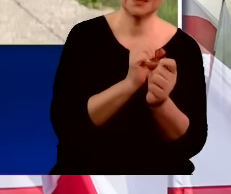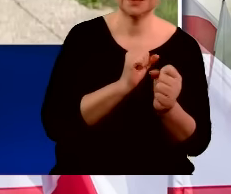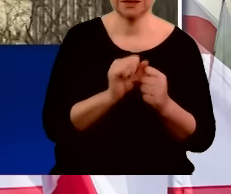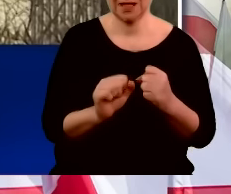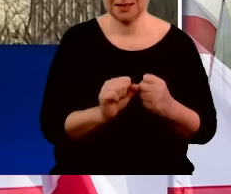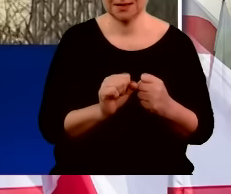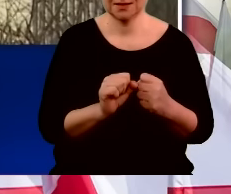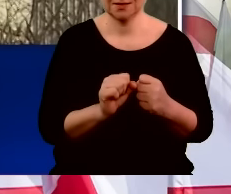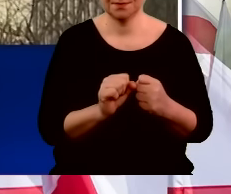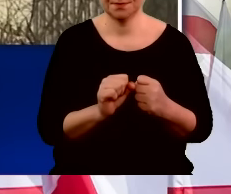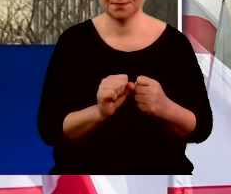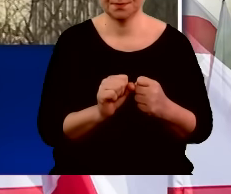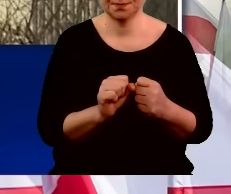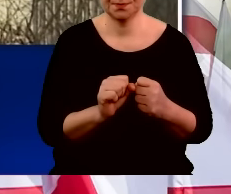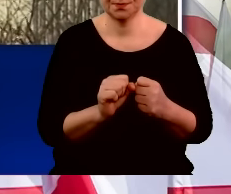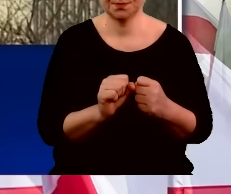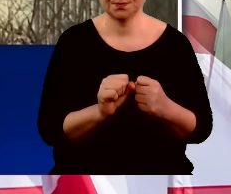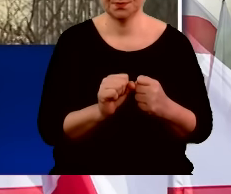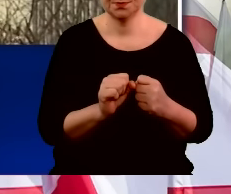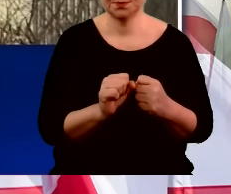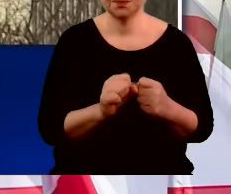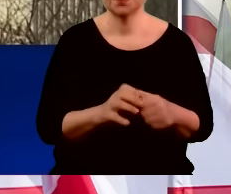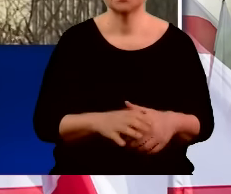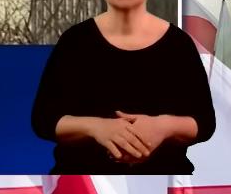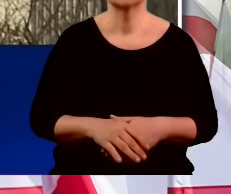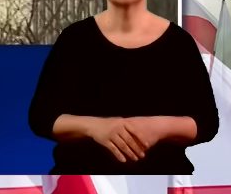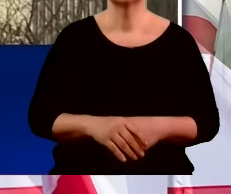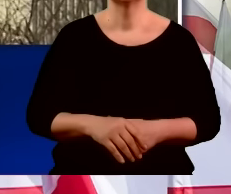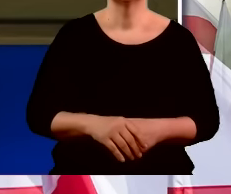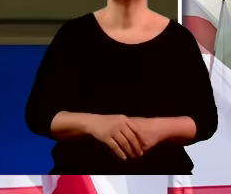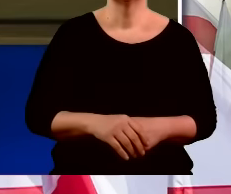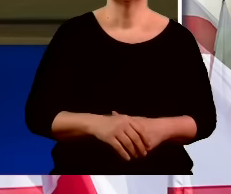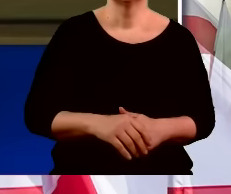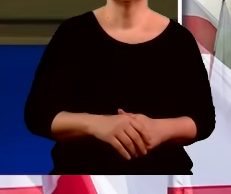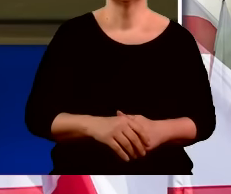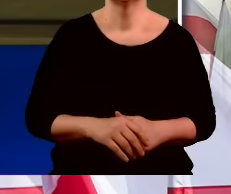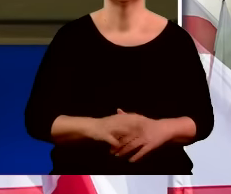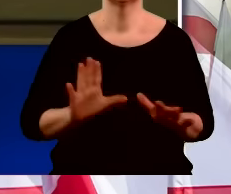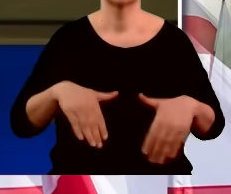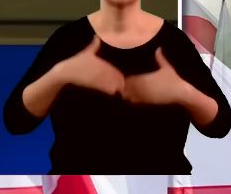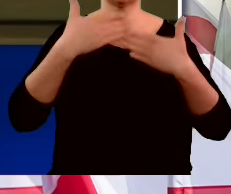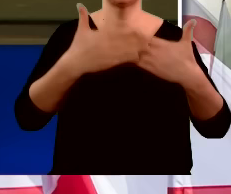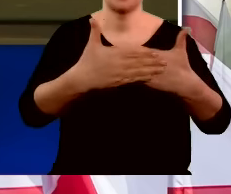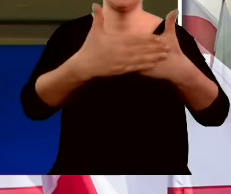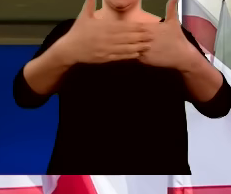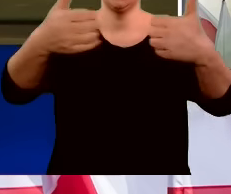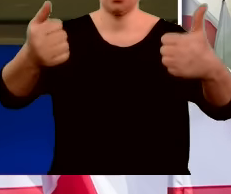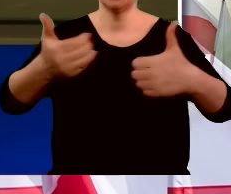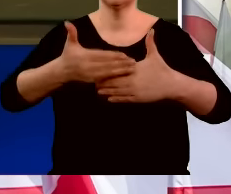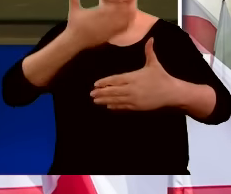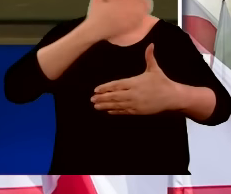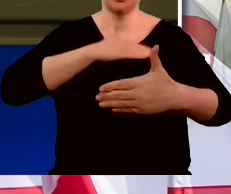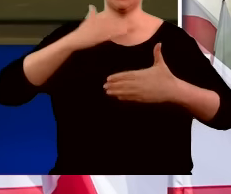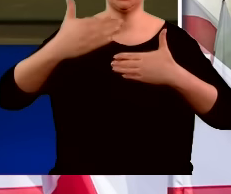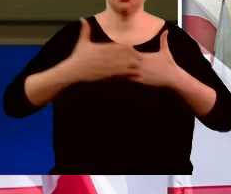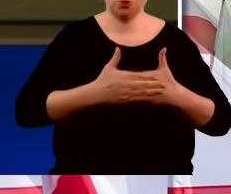takiej anegdotycznej wręcz, że dano rozwód jeszcze przed udzieleniem ślubu,